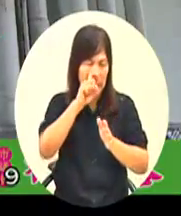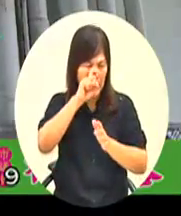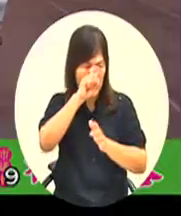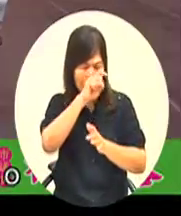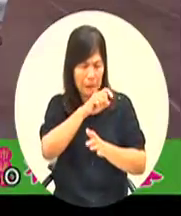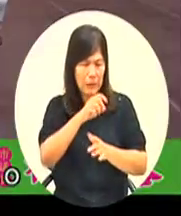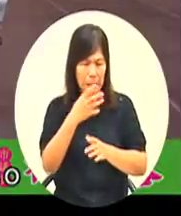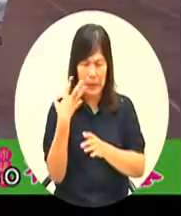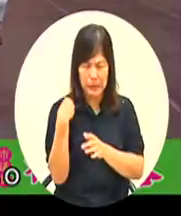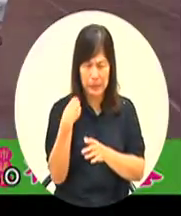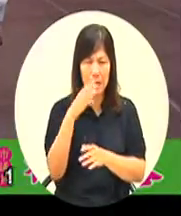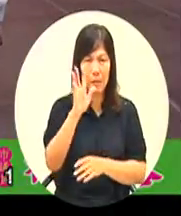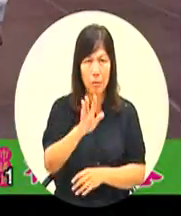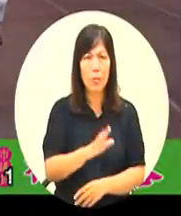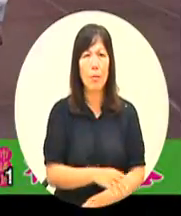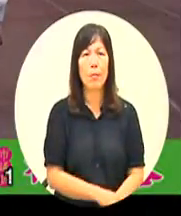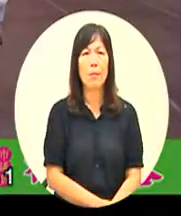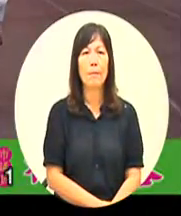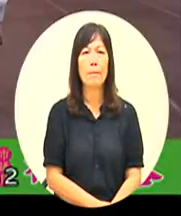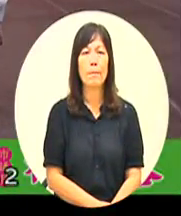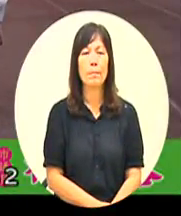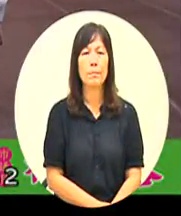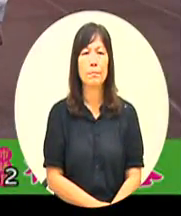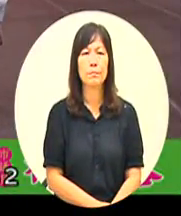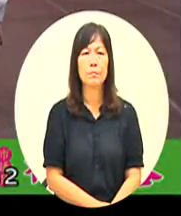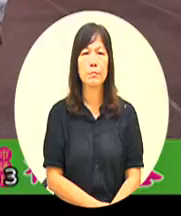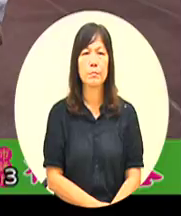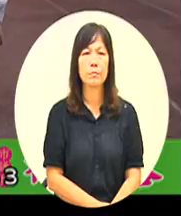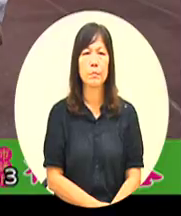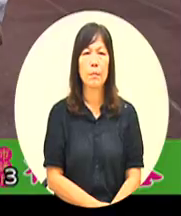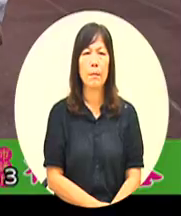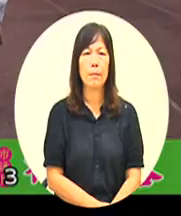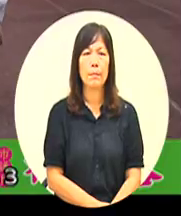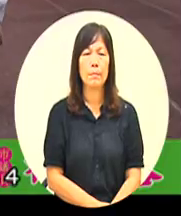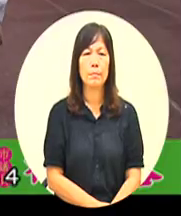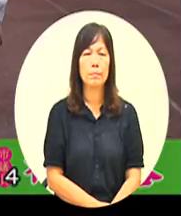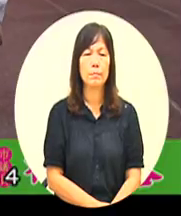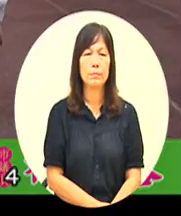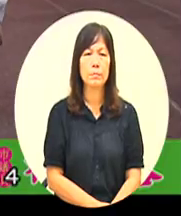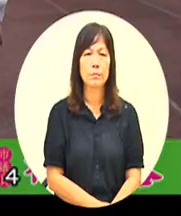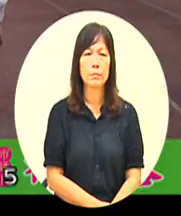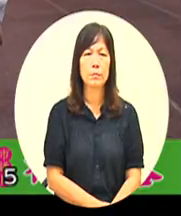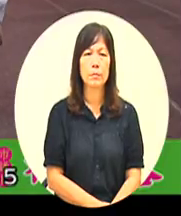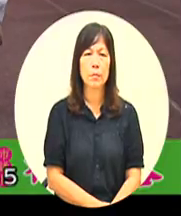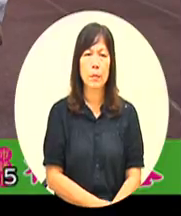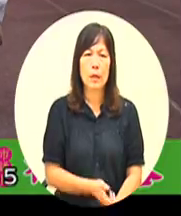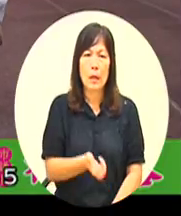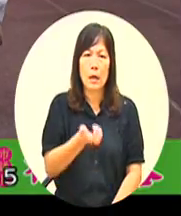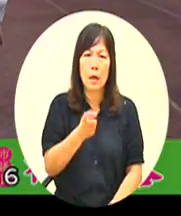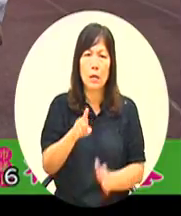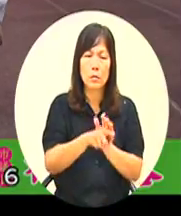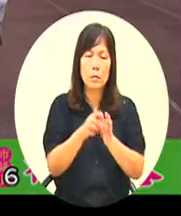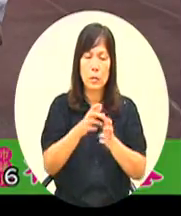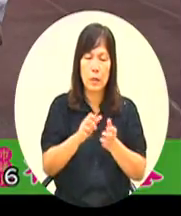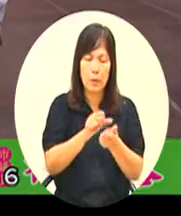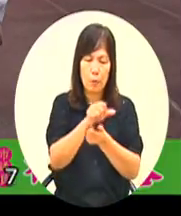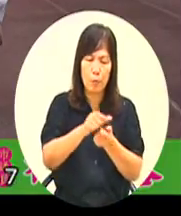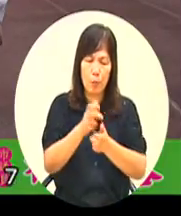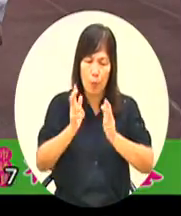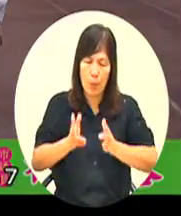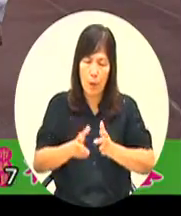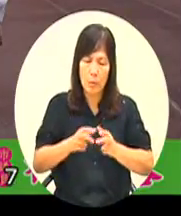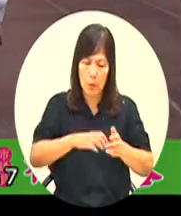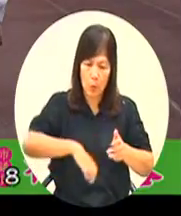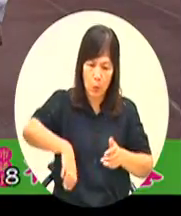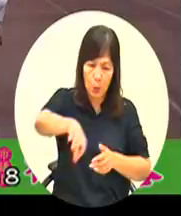了。好，那刚刚这个是 PU 跑道，那 PU